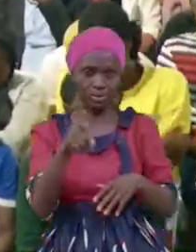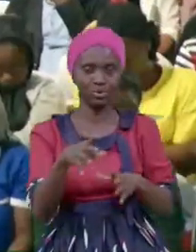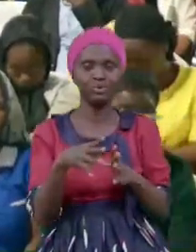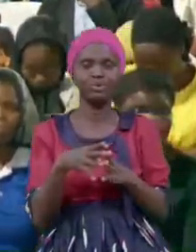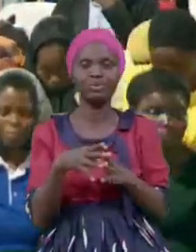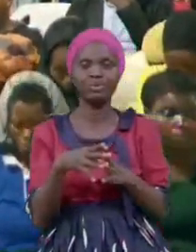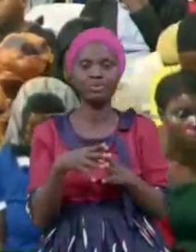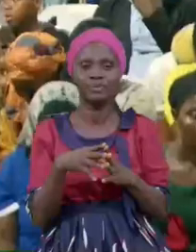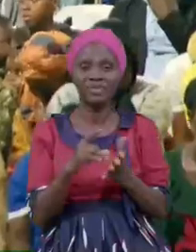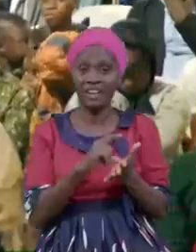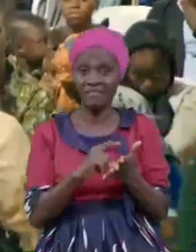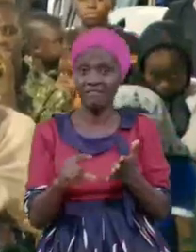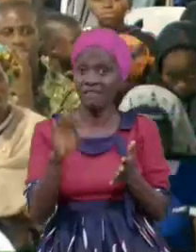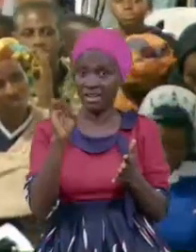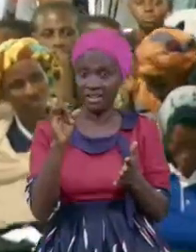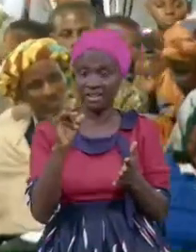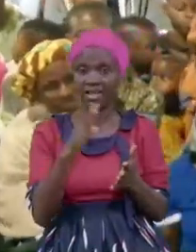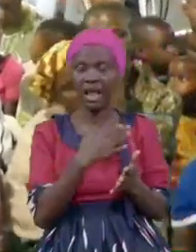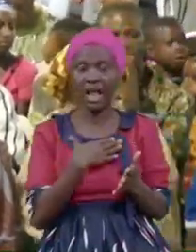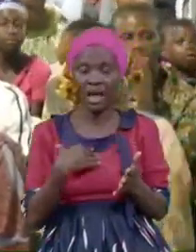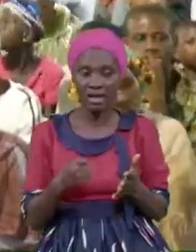Verset 18.